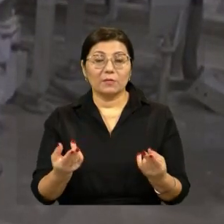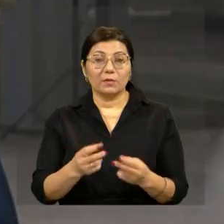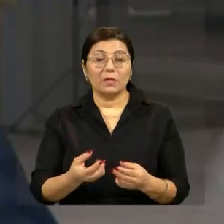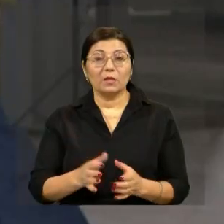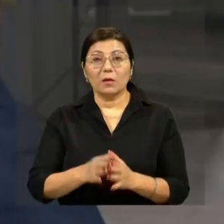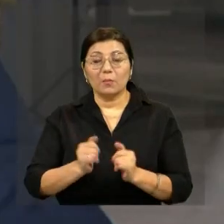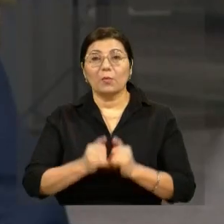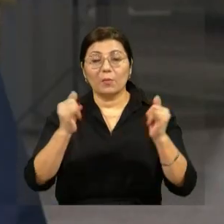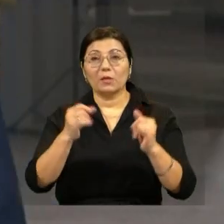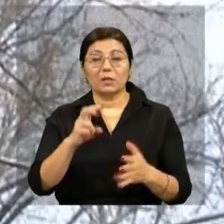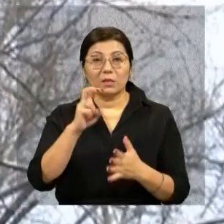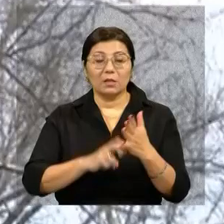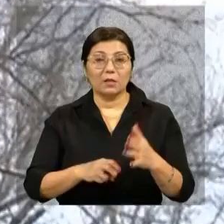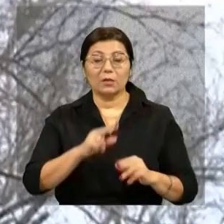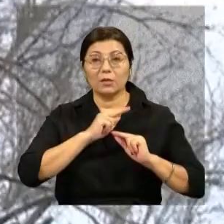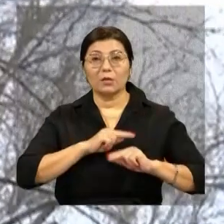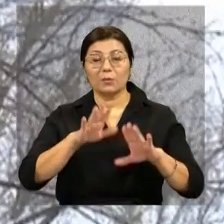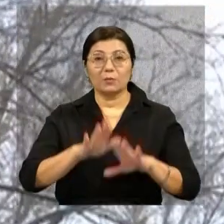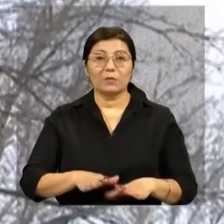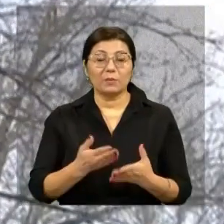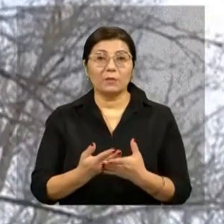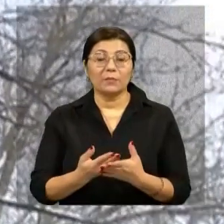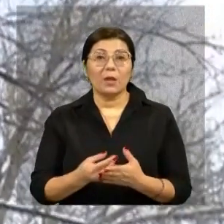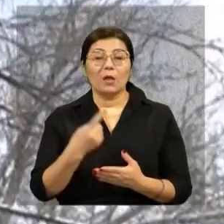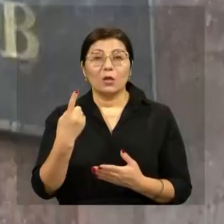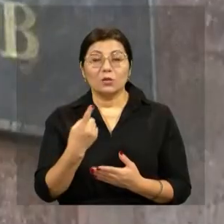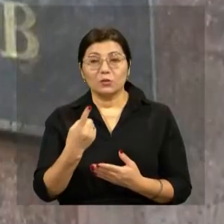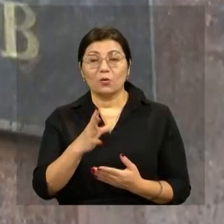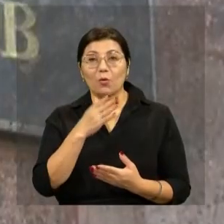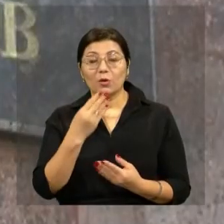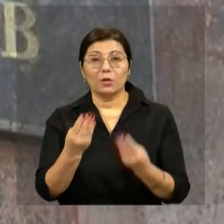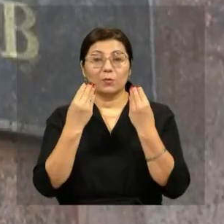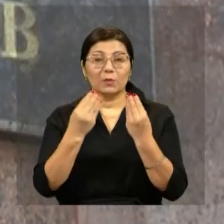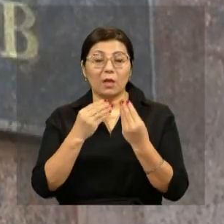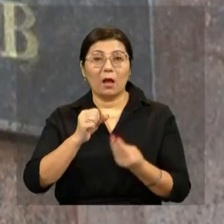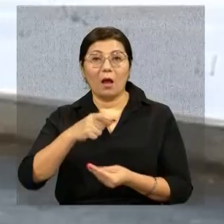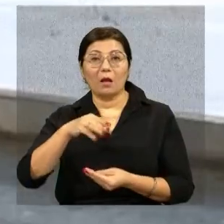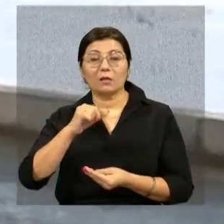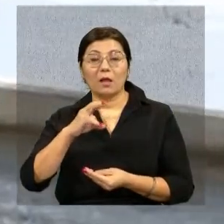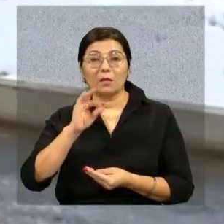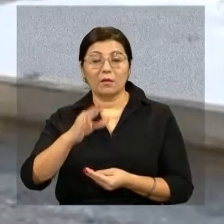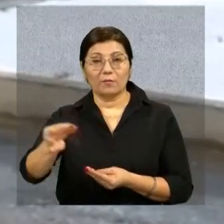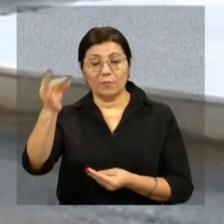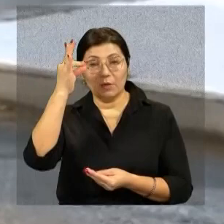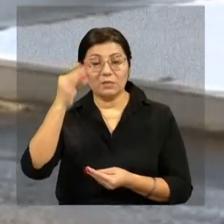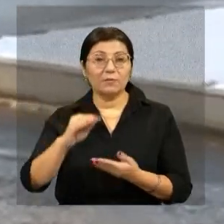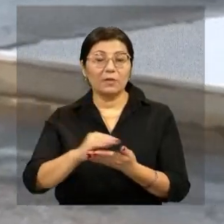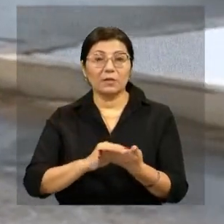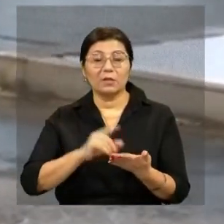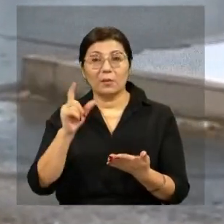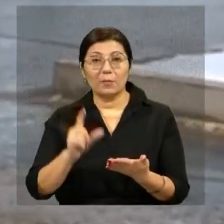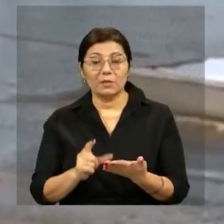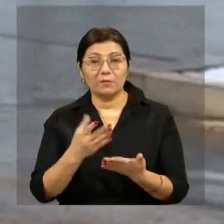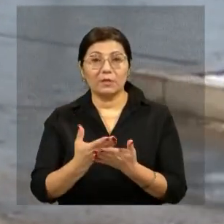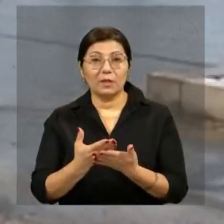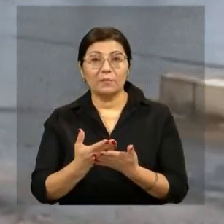увеличим налоги, рабочие места. В этом году отмечается 100-летний юбилей классика казахской литературы Тахауи Ахтанова. К памятнику писателю, внесшему